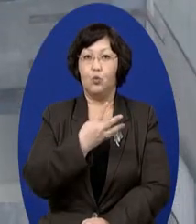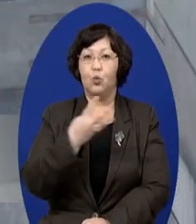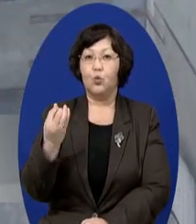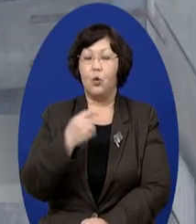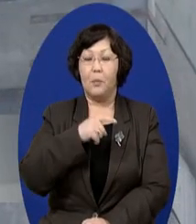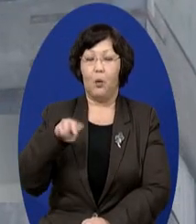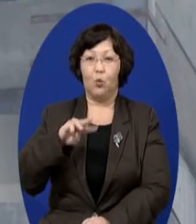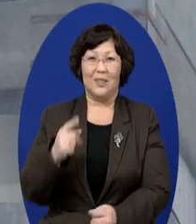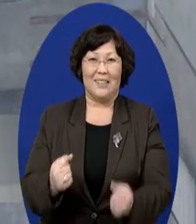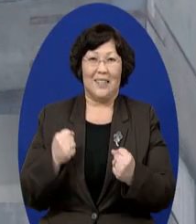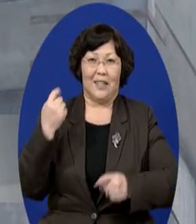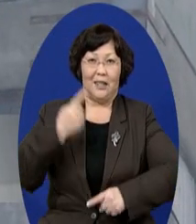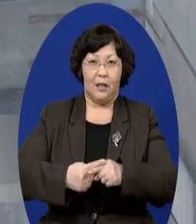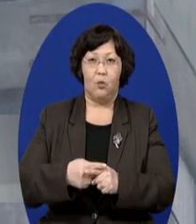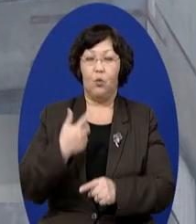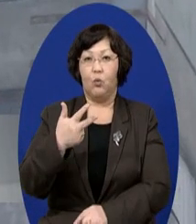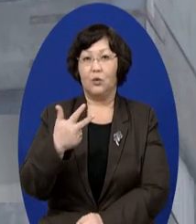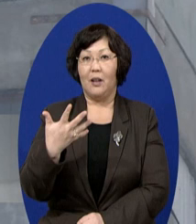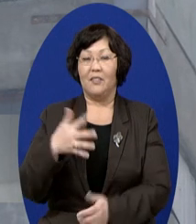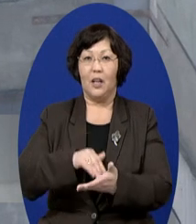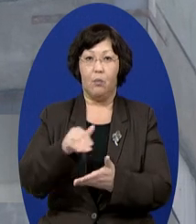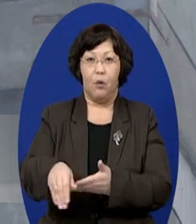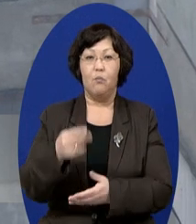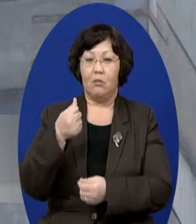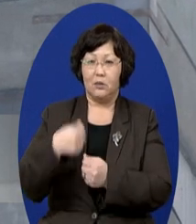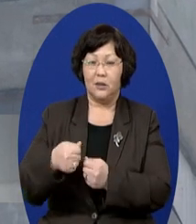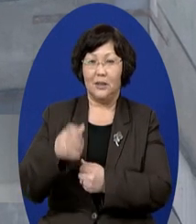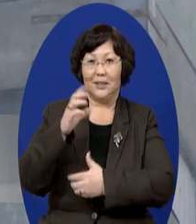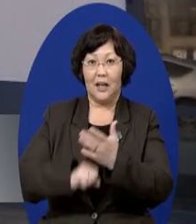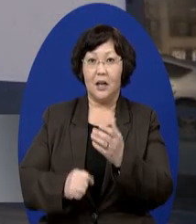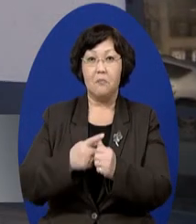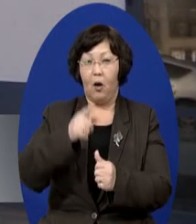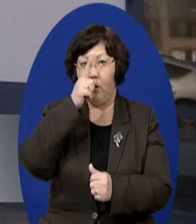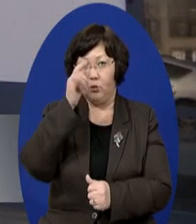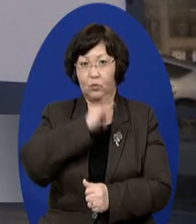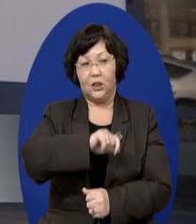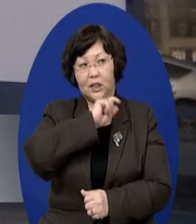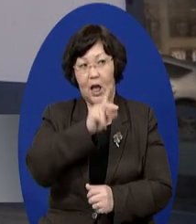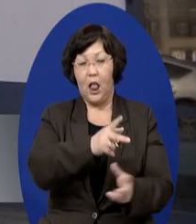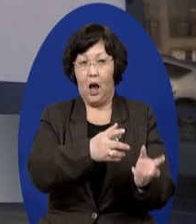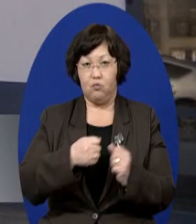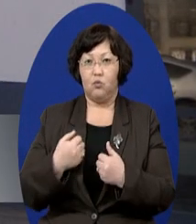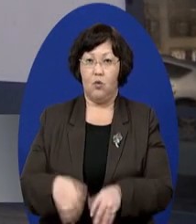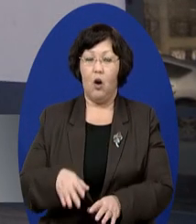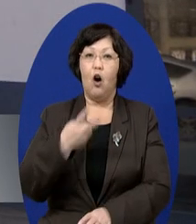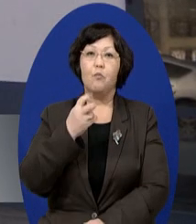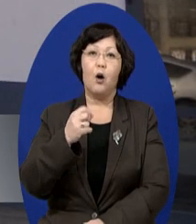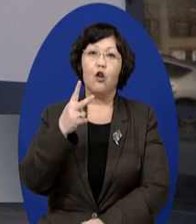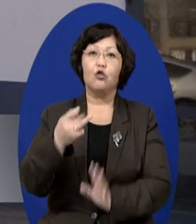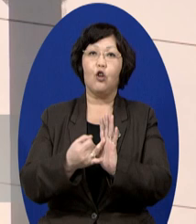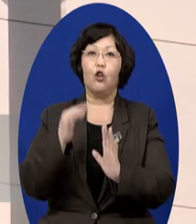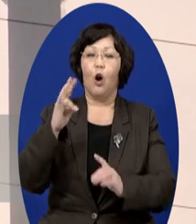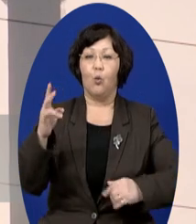нь 335 тэрбум төгрөгийн өртөгтэй. Санхүүжилтийг нь Оросын холбооны улсаас зээлсэн. 2027 он